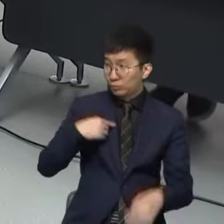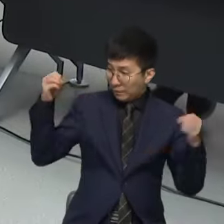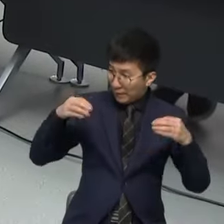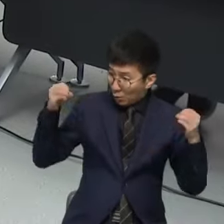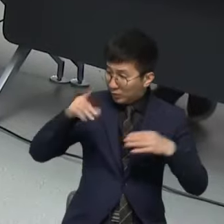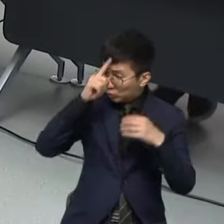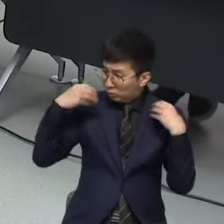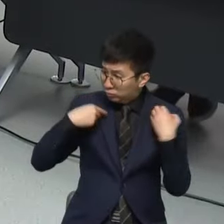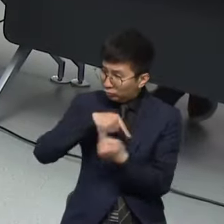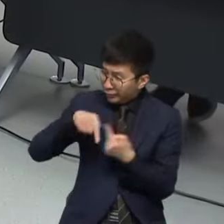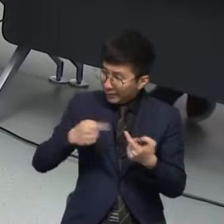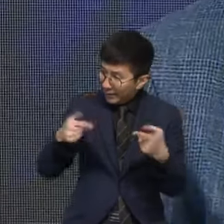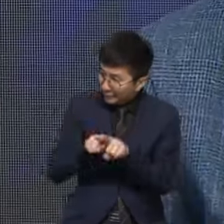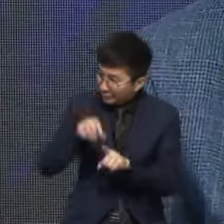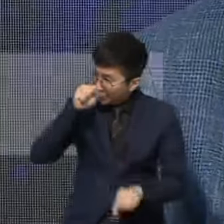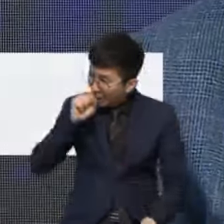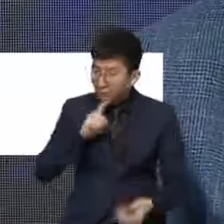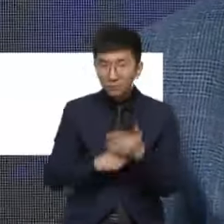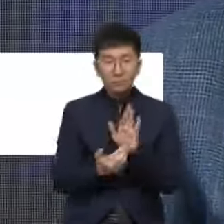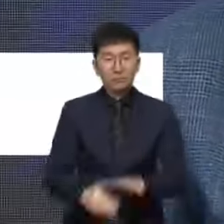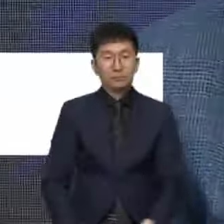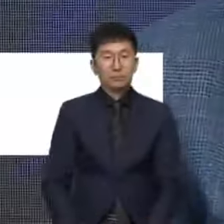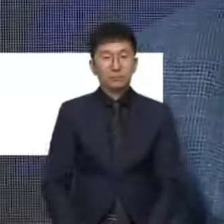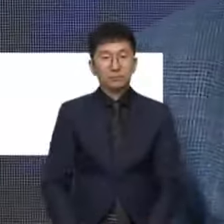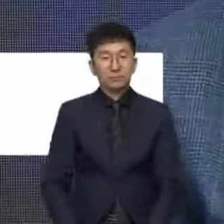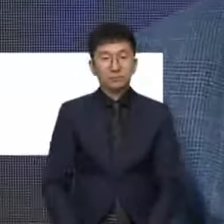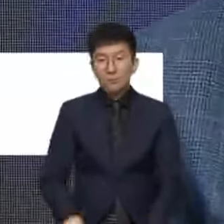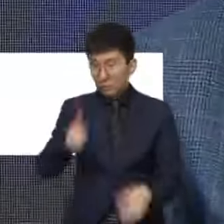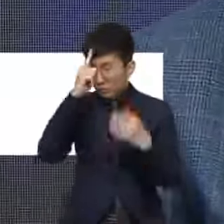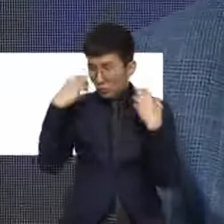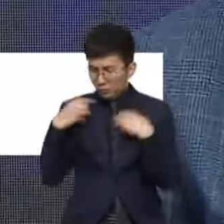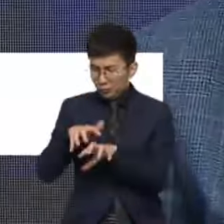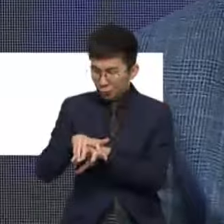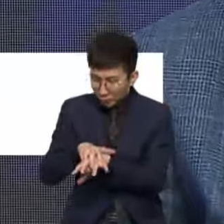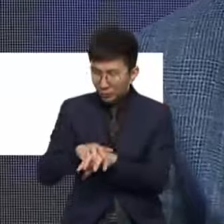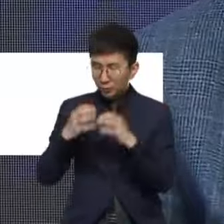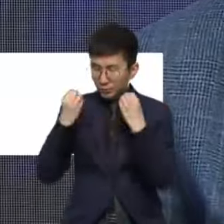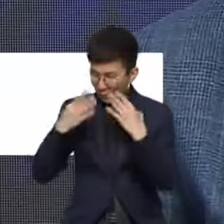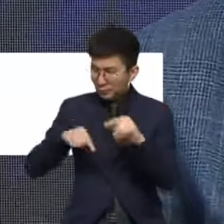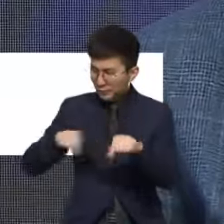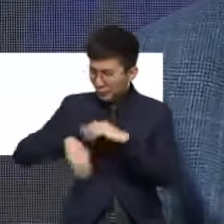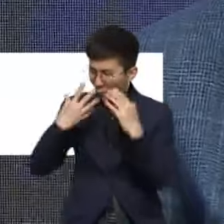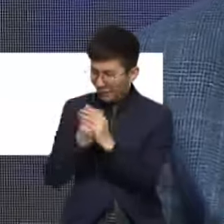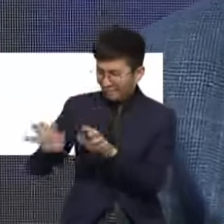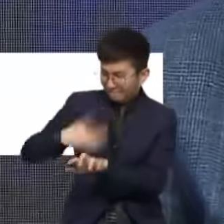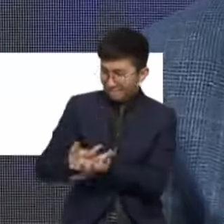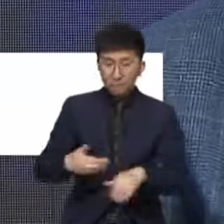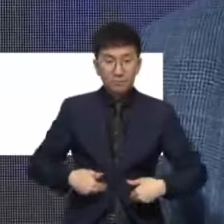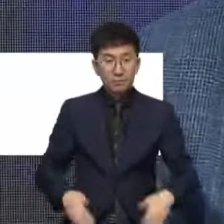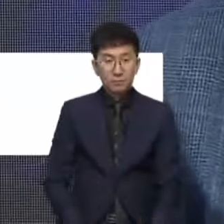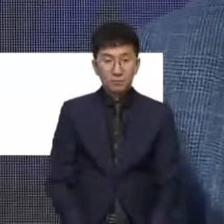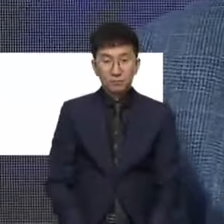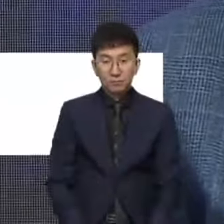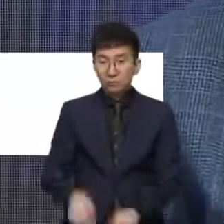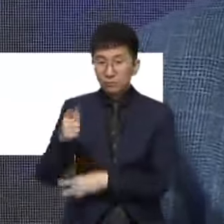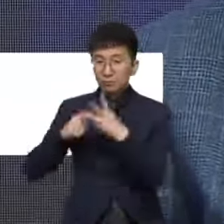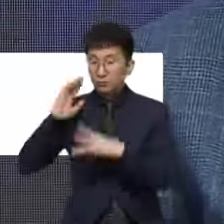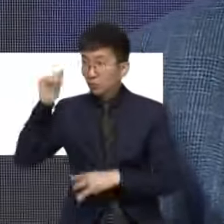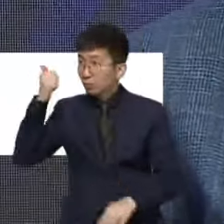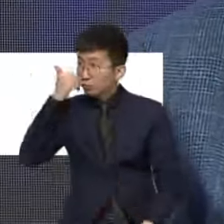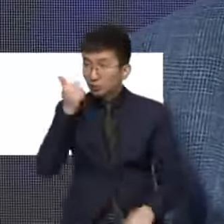운영을 하라고 압박했습니다. 전면적인 국정 쇄신이 필요합니다. 윤석열 대통령은 조속한 시일 내에